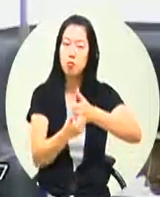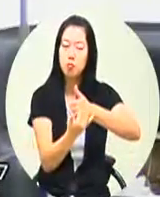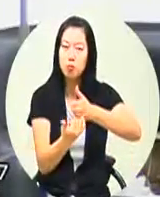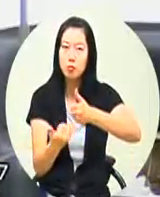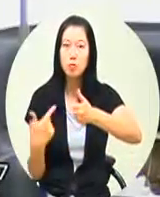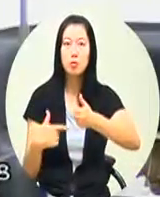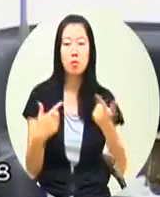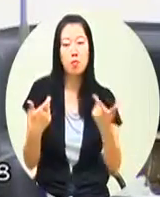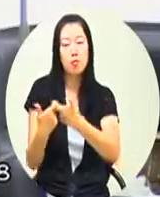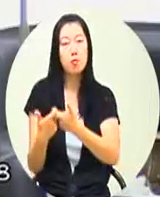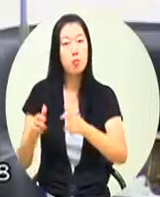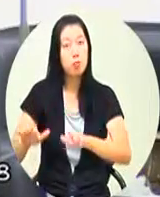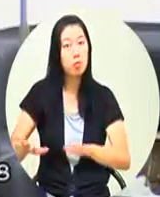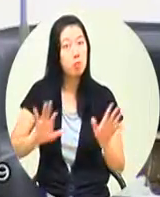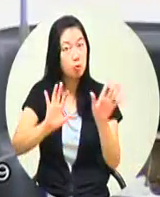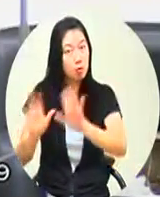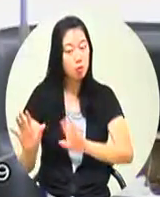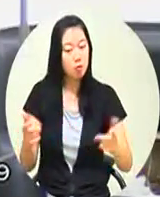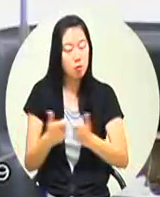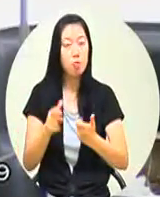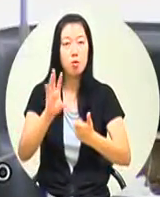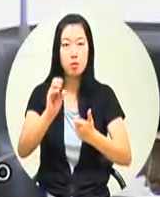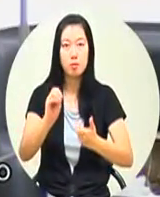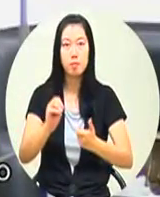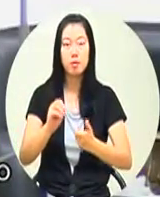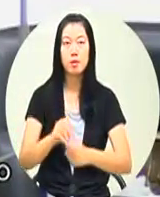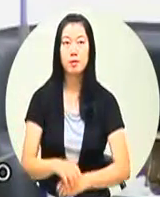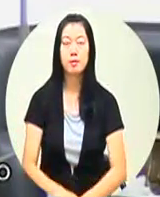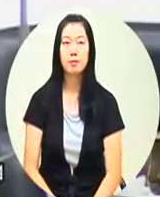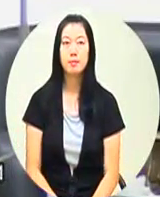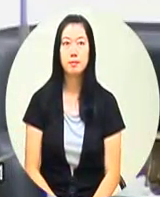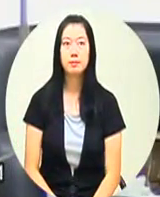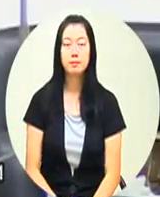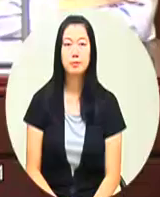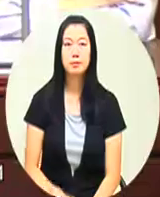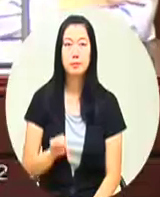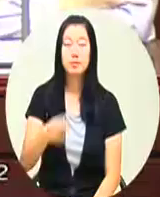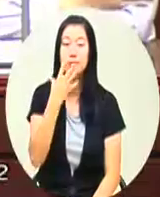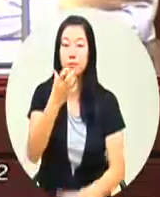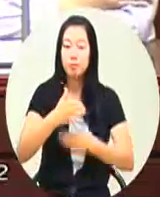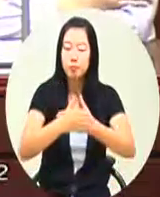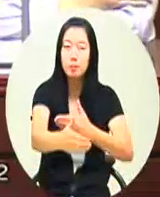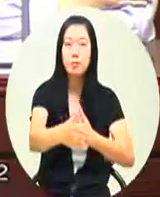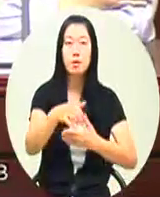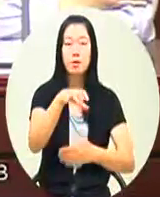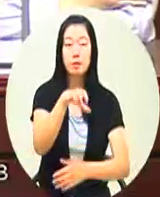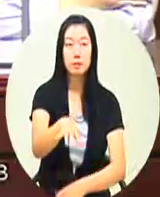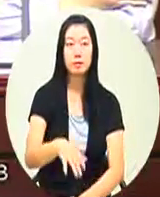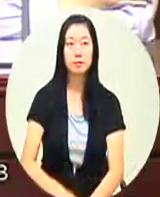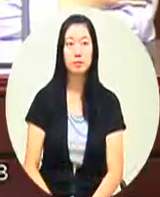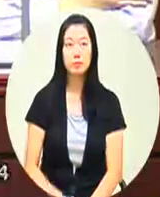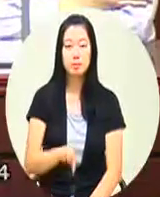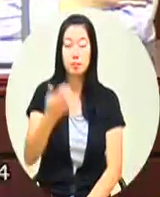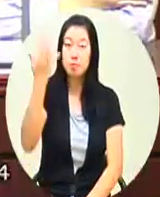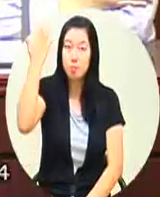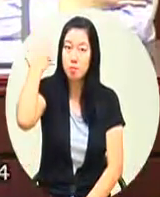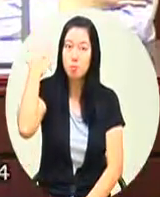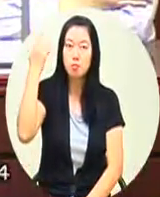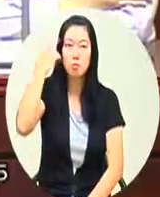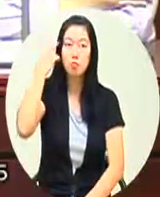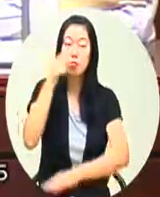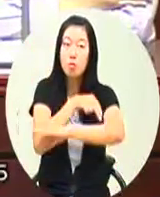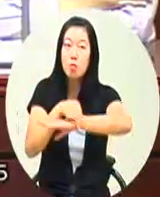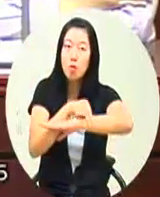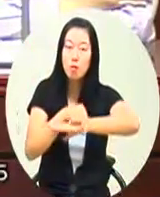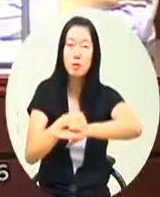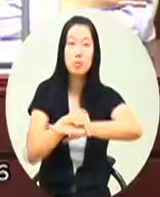符合现在所需求的。 跟议员报告，像盐城哈、哦，盐城因为它过去的规划就是